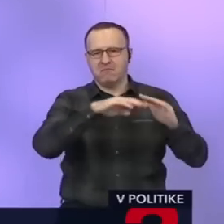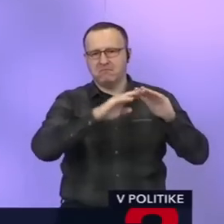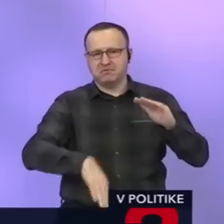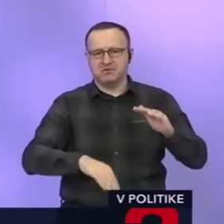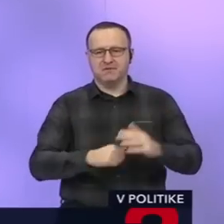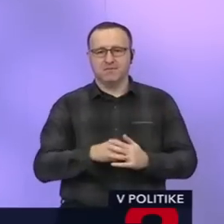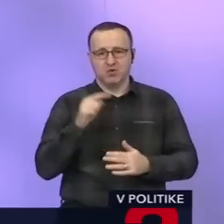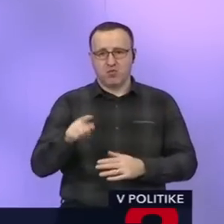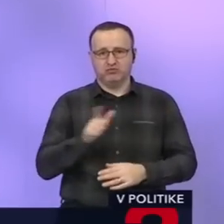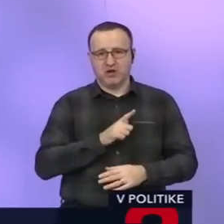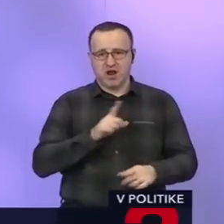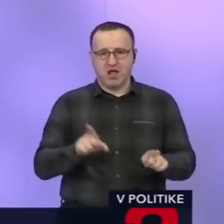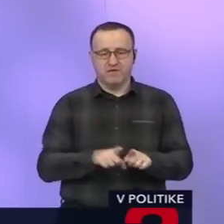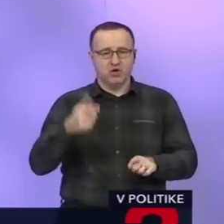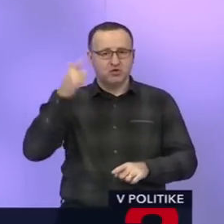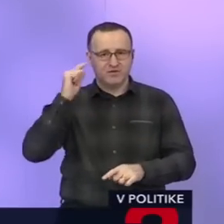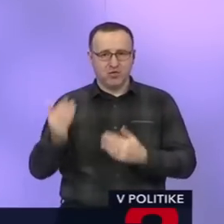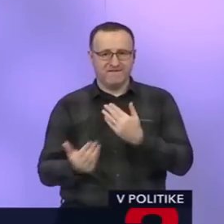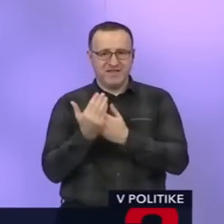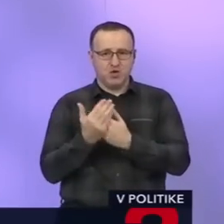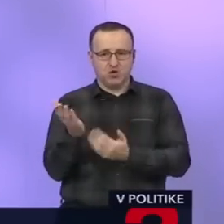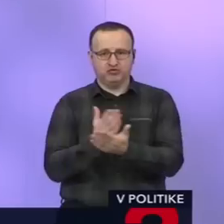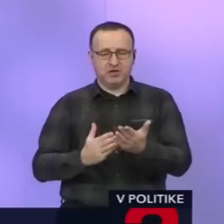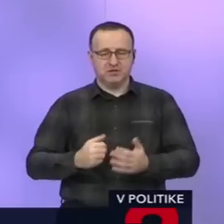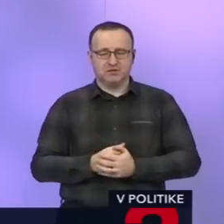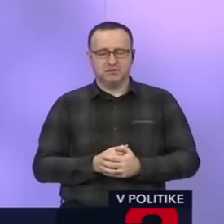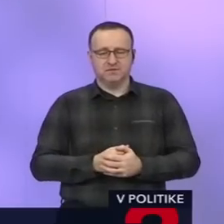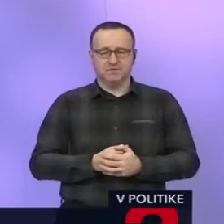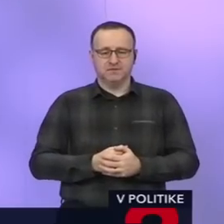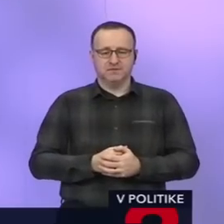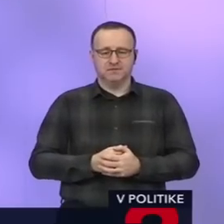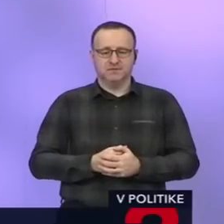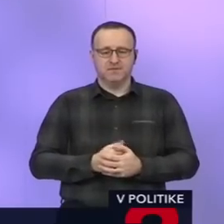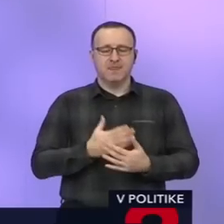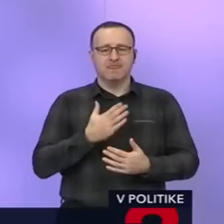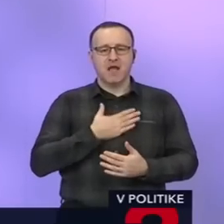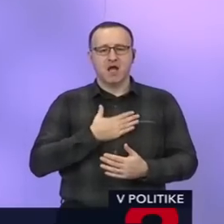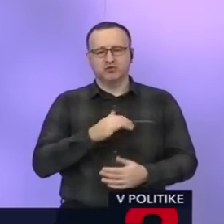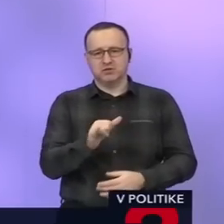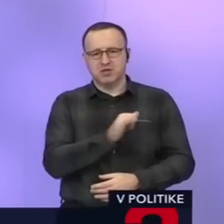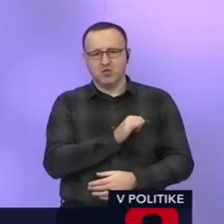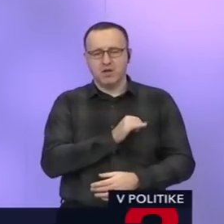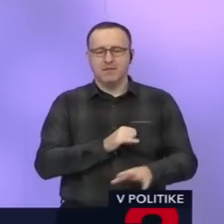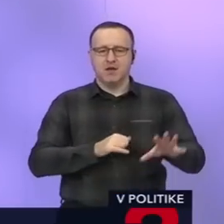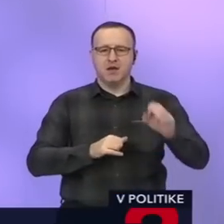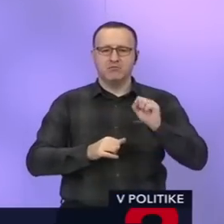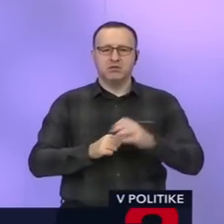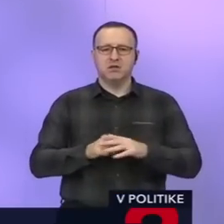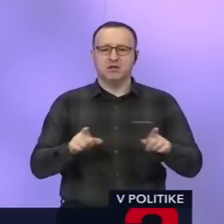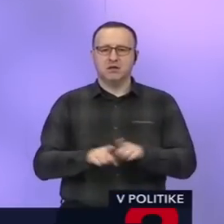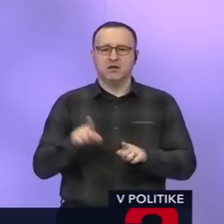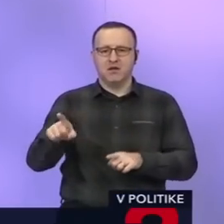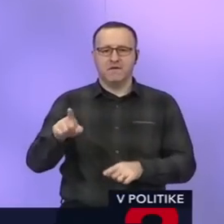čakalo aj Slovensko, hlavne tú východnú časť. Takže je v našom evidentnom záujme, aby sa aj tie